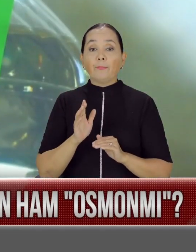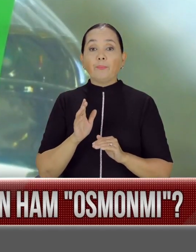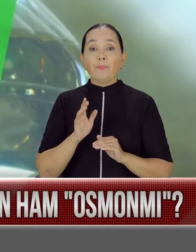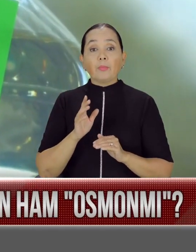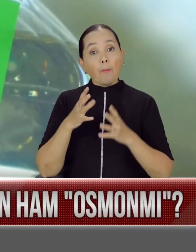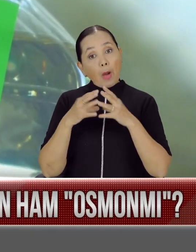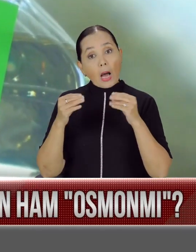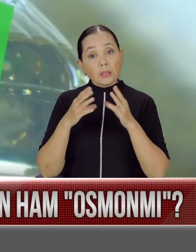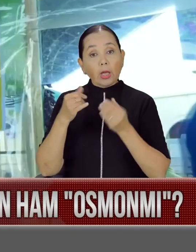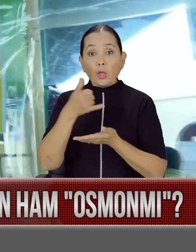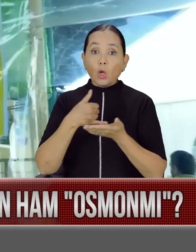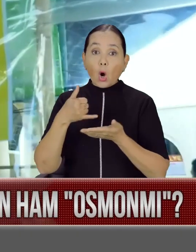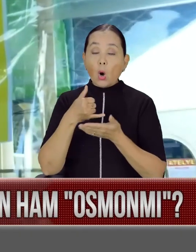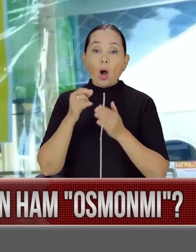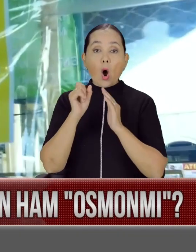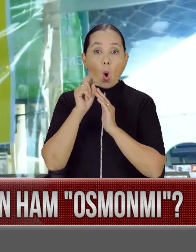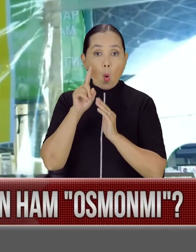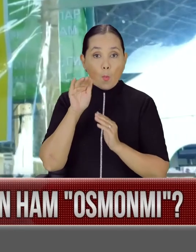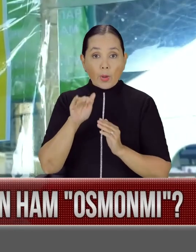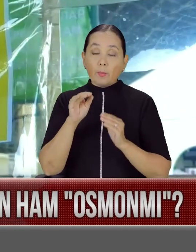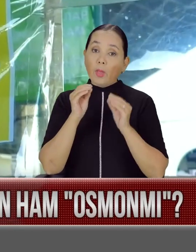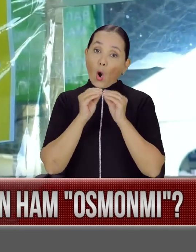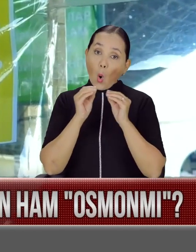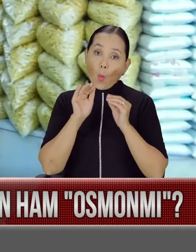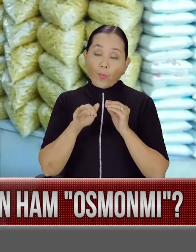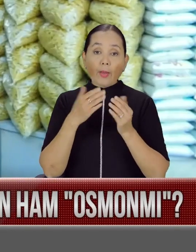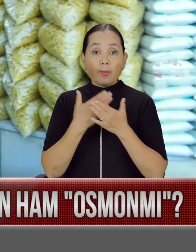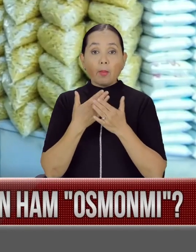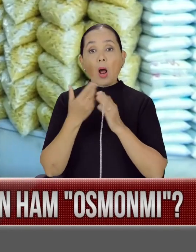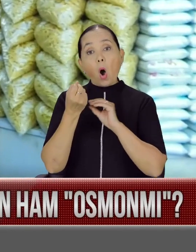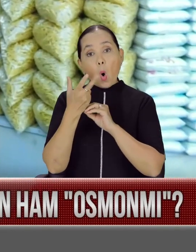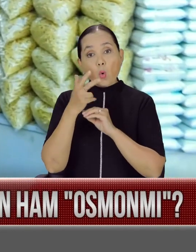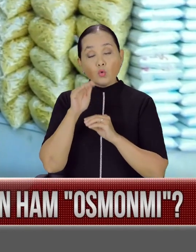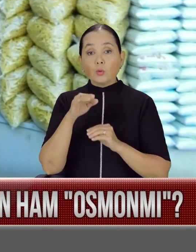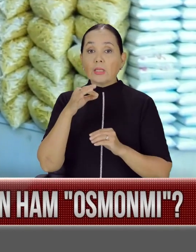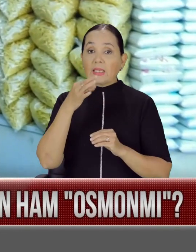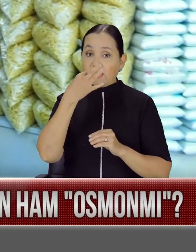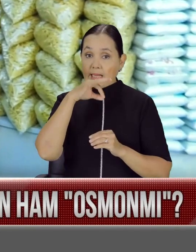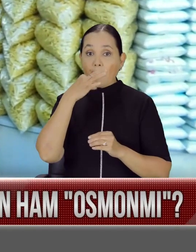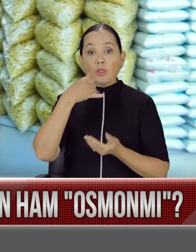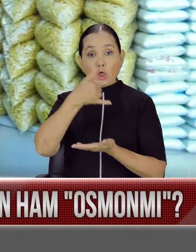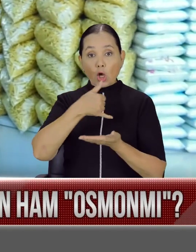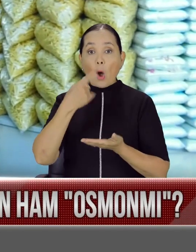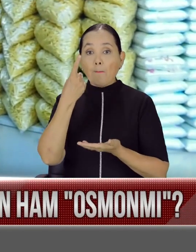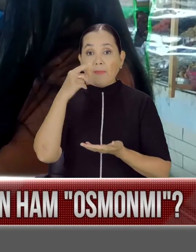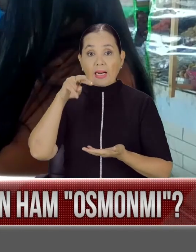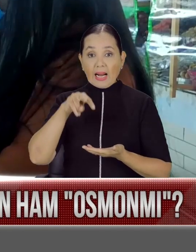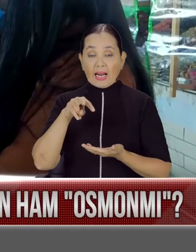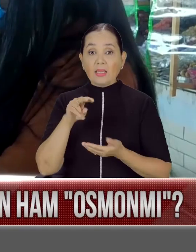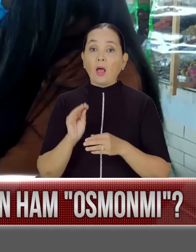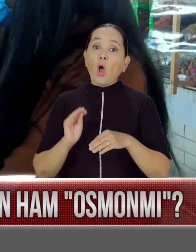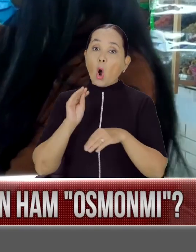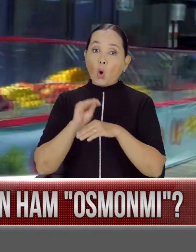Qayoq yog'i? Paxta yog'i 11 ming, 10 ming shunaqa atrof. 13 ming semichka, ha, 1 litrlik semichka yog'li.